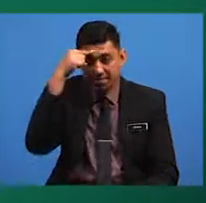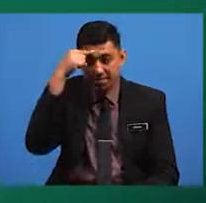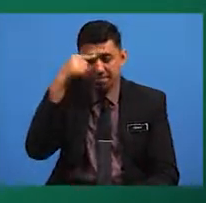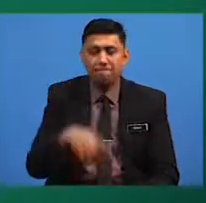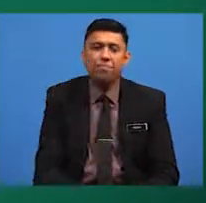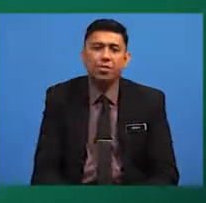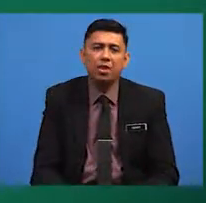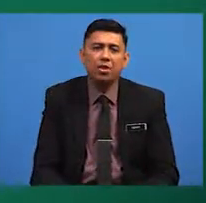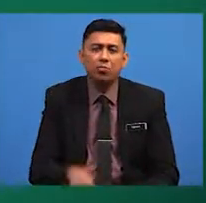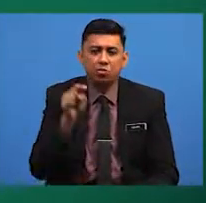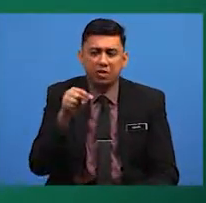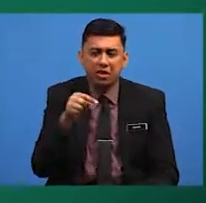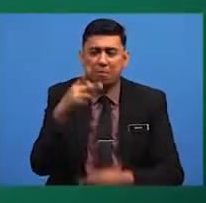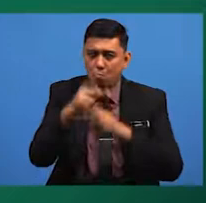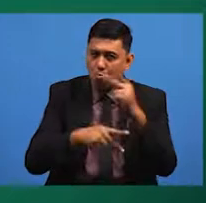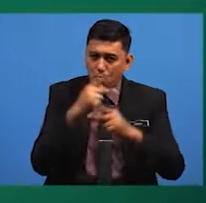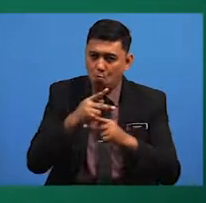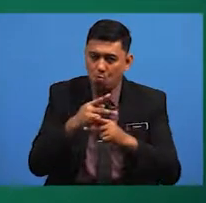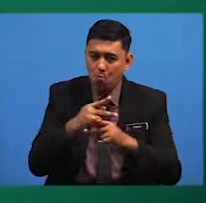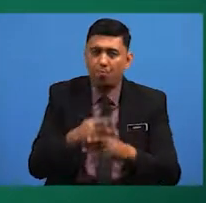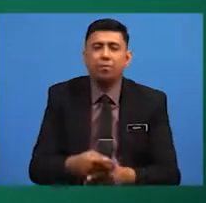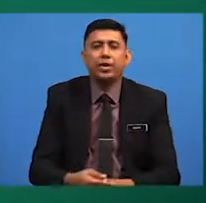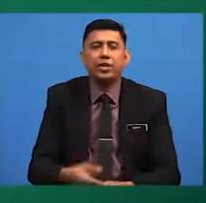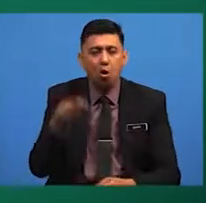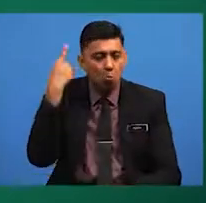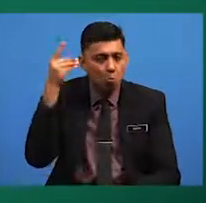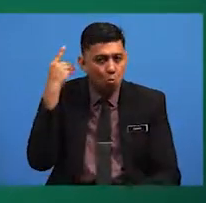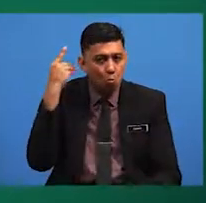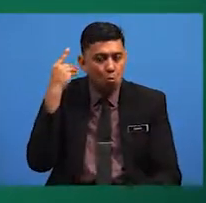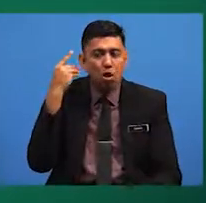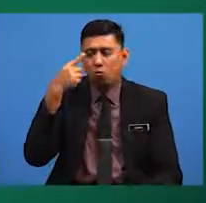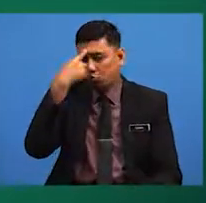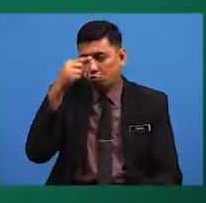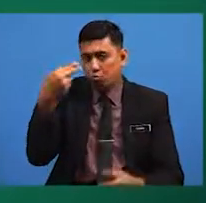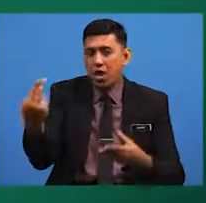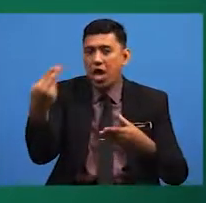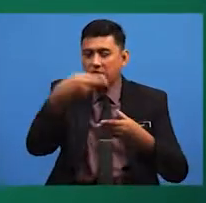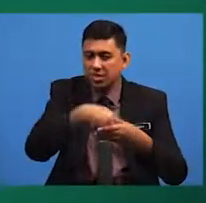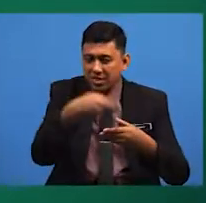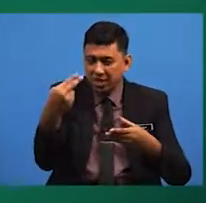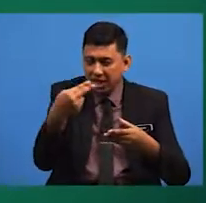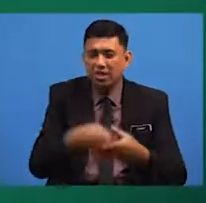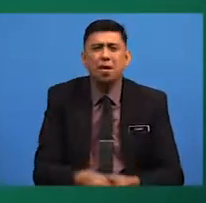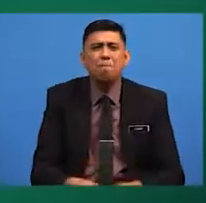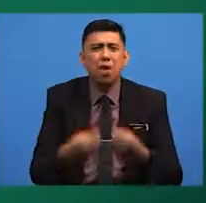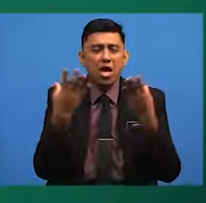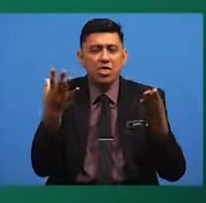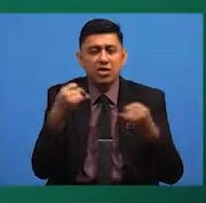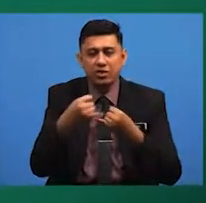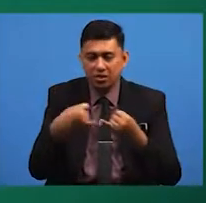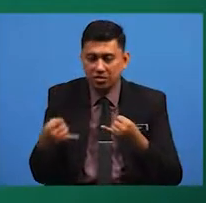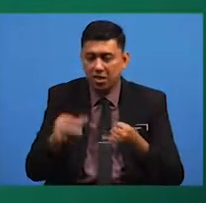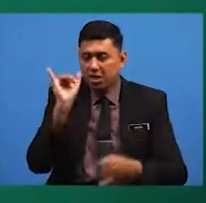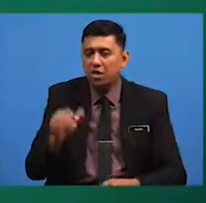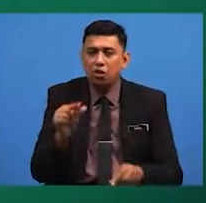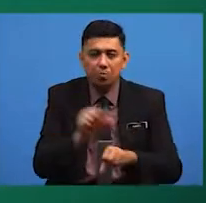Pepsodent haruslah diproses terlebih dahulu untuk menghasilkan berbagai jenis bahan yang